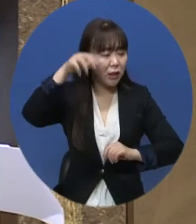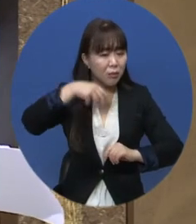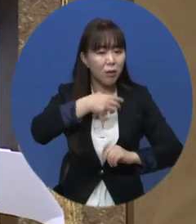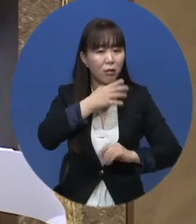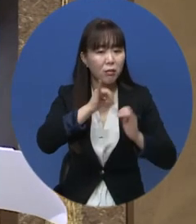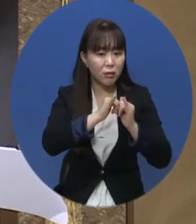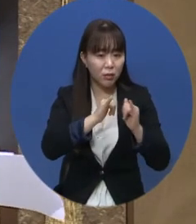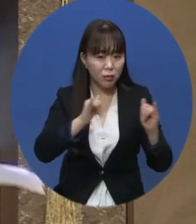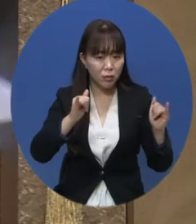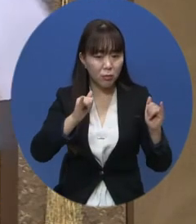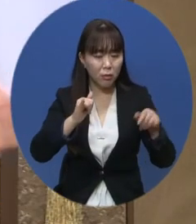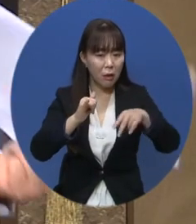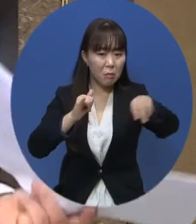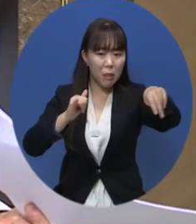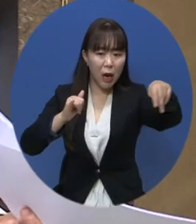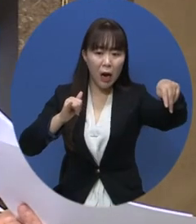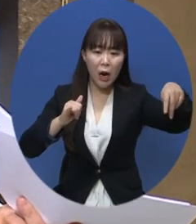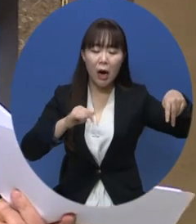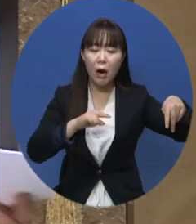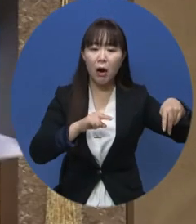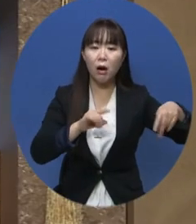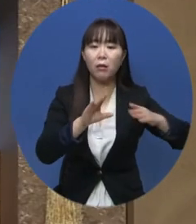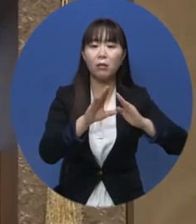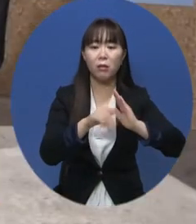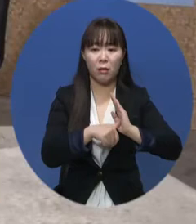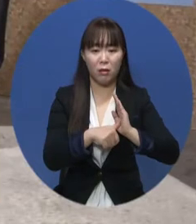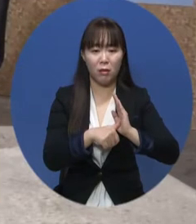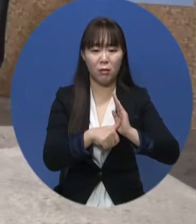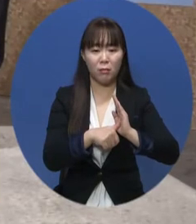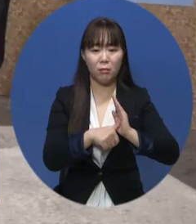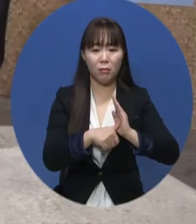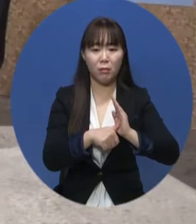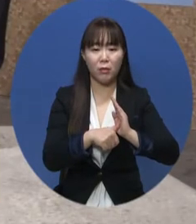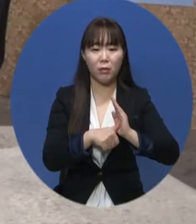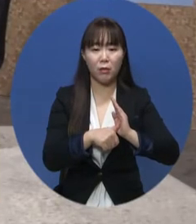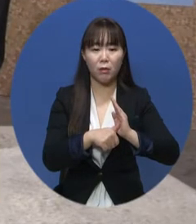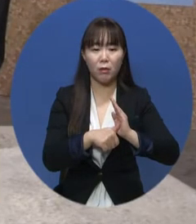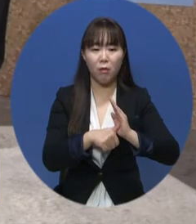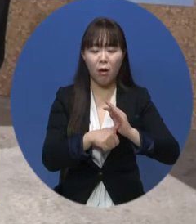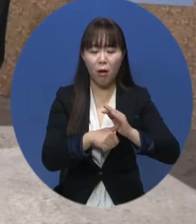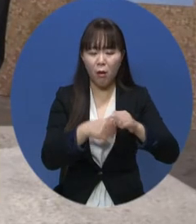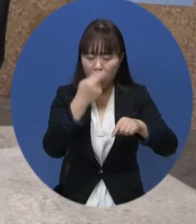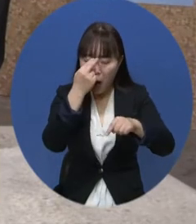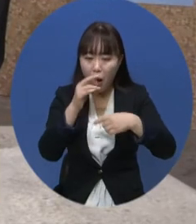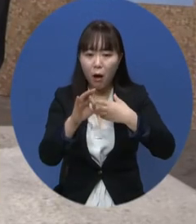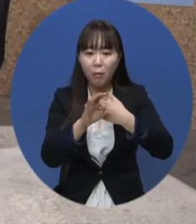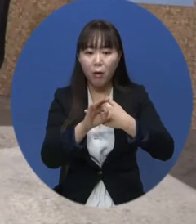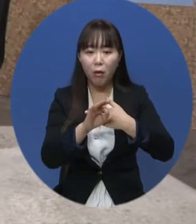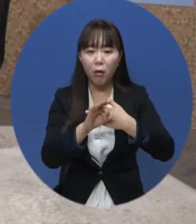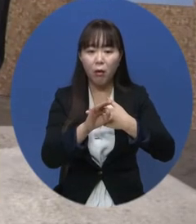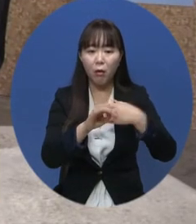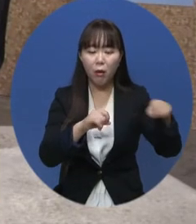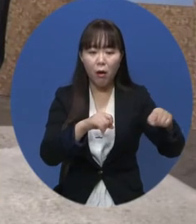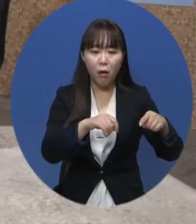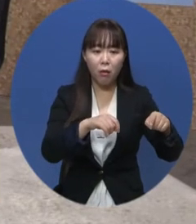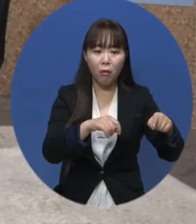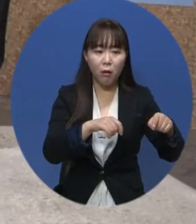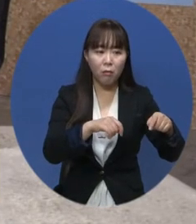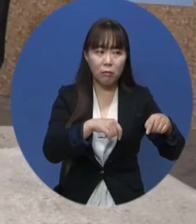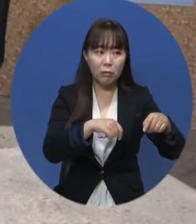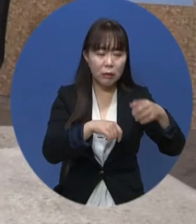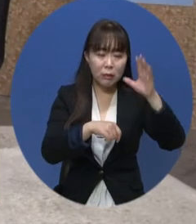있는 어르신이 치매 어르신이 돌아다닐 때 못 보살펴드리면 그 어르신이 혹시 이제 낙상해서